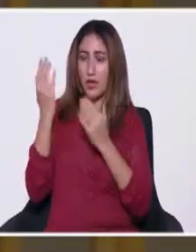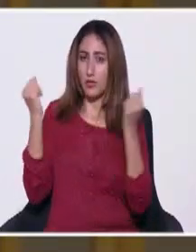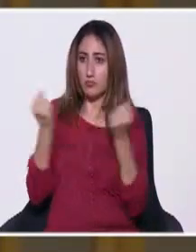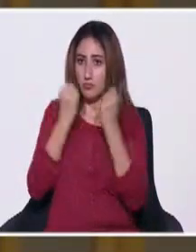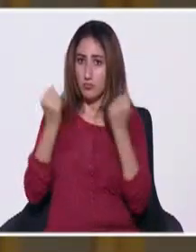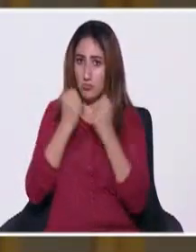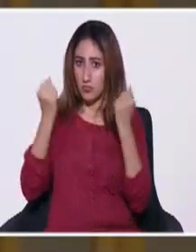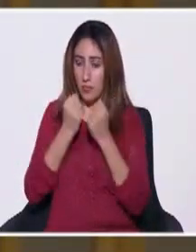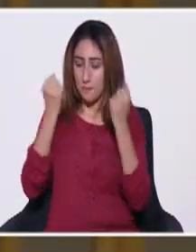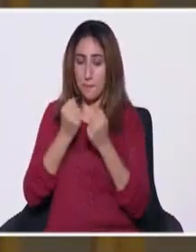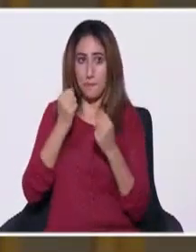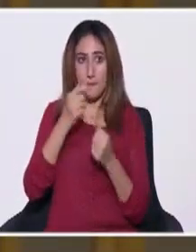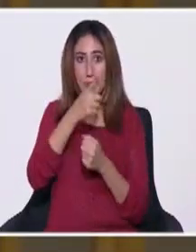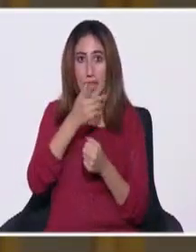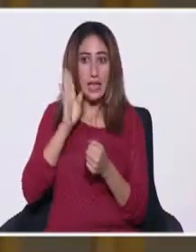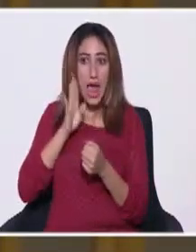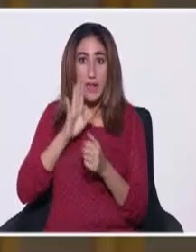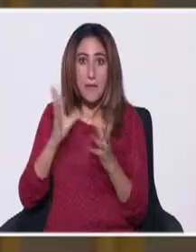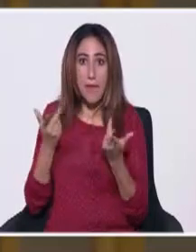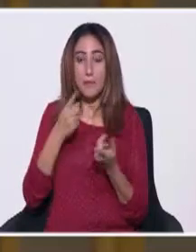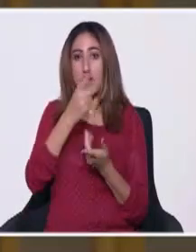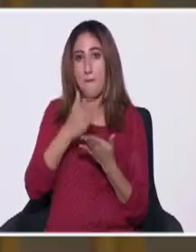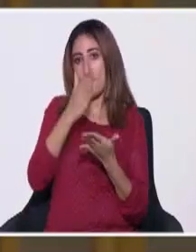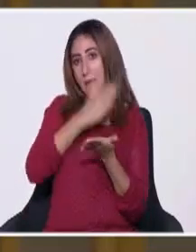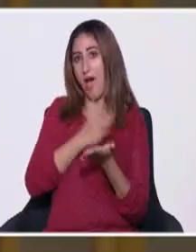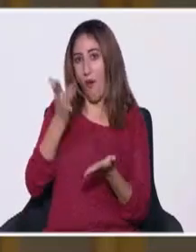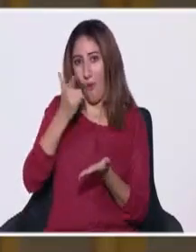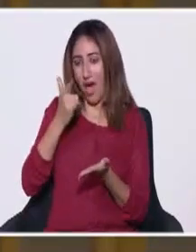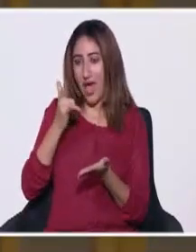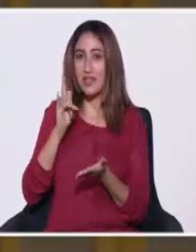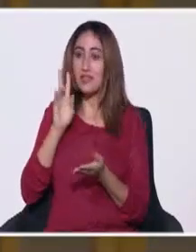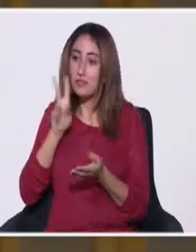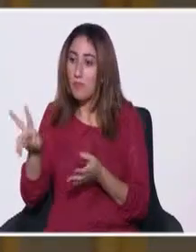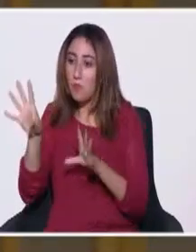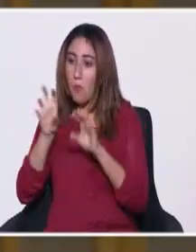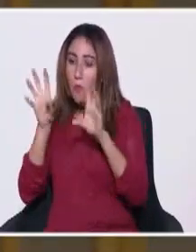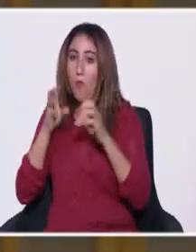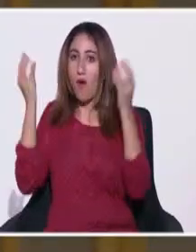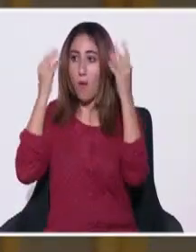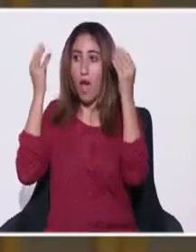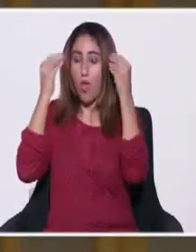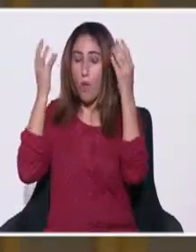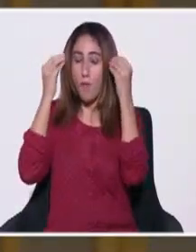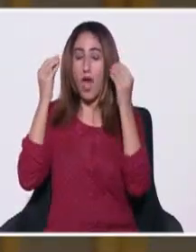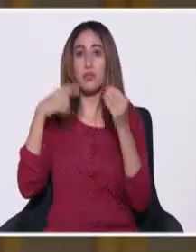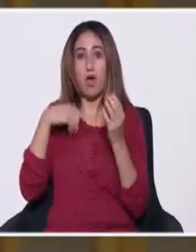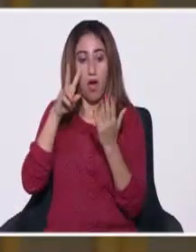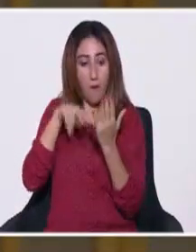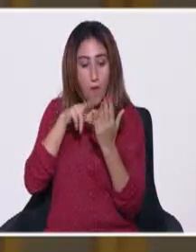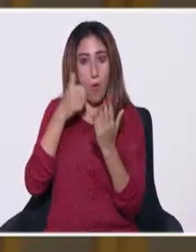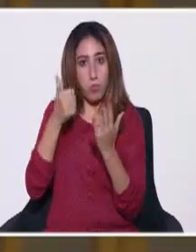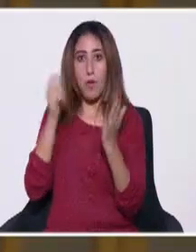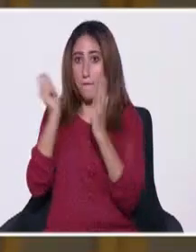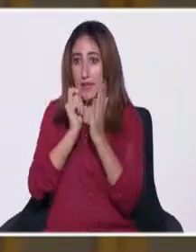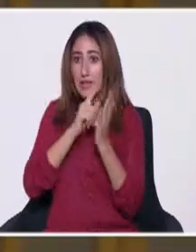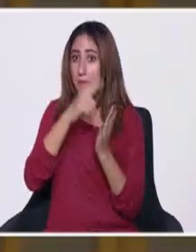في انبهار كده انت اتعلمت امتى؟ يعني انا اول ما دخلت فصول محو الاميه بيختبروني لقوني بعرف اقرا واكتب، فازاي